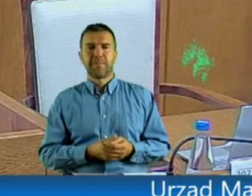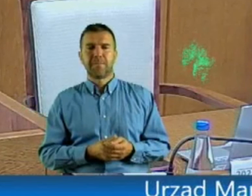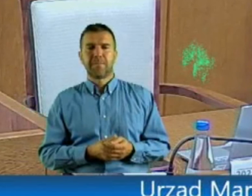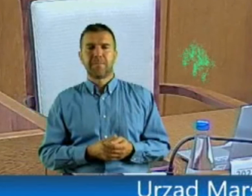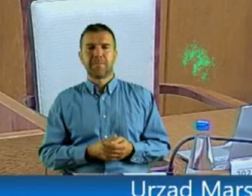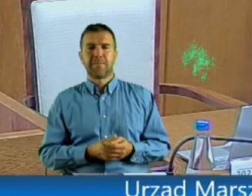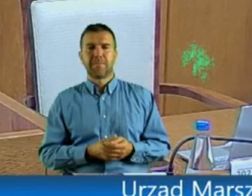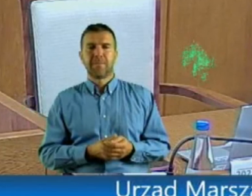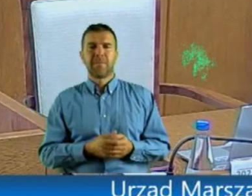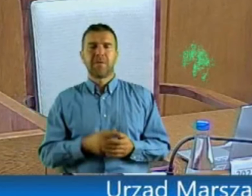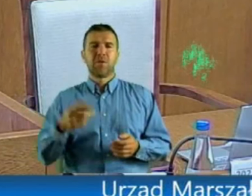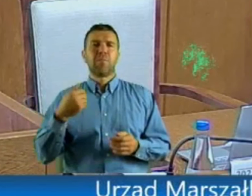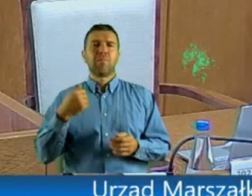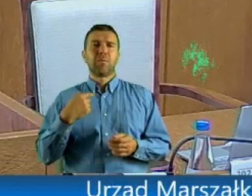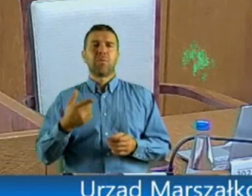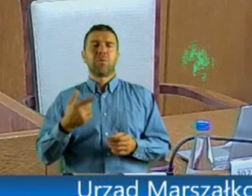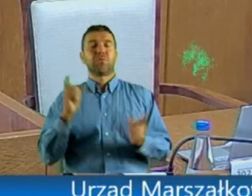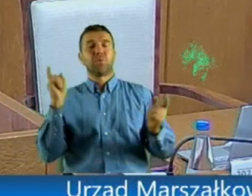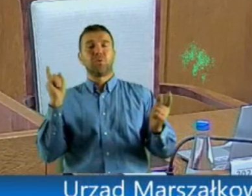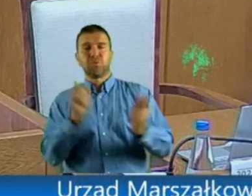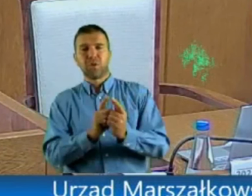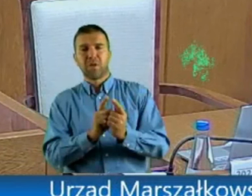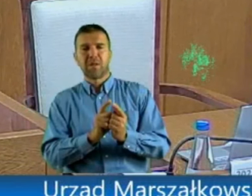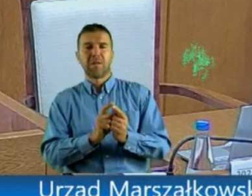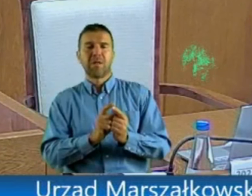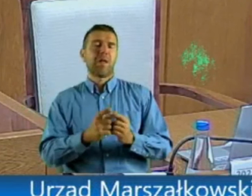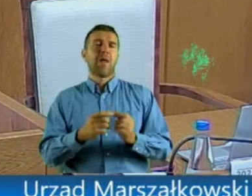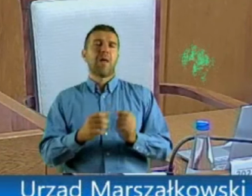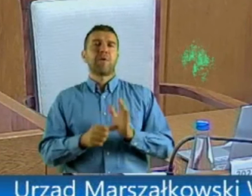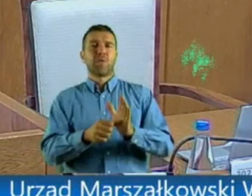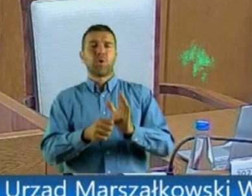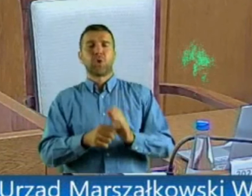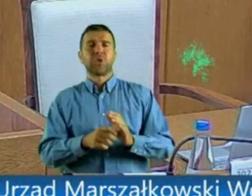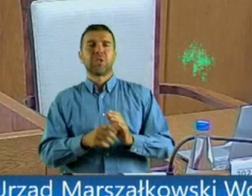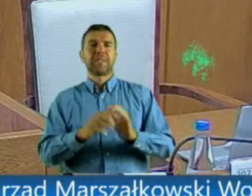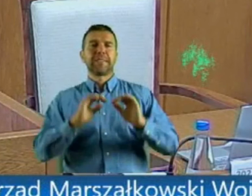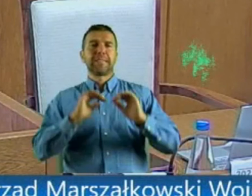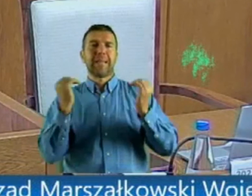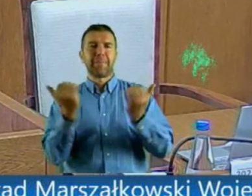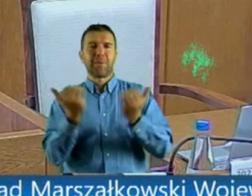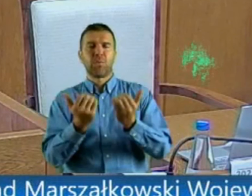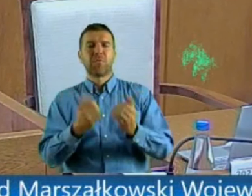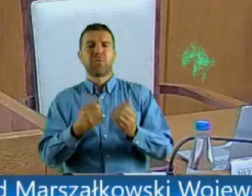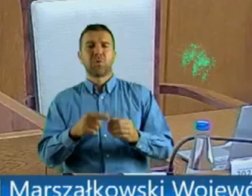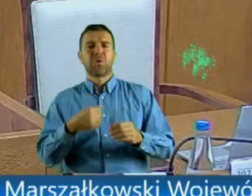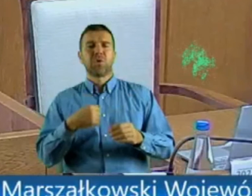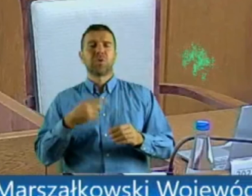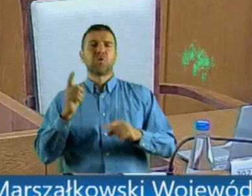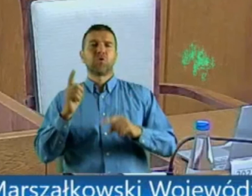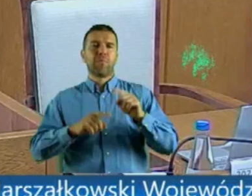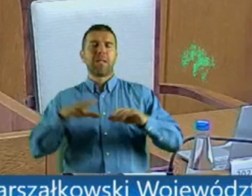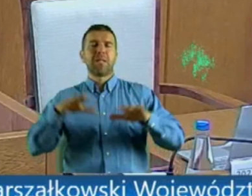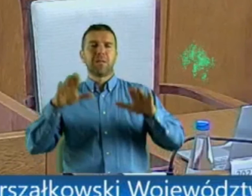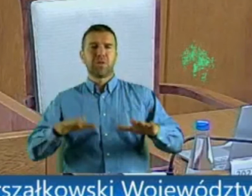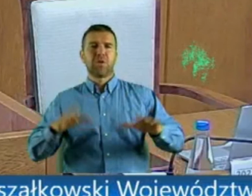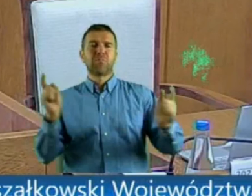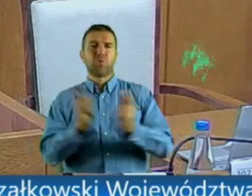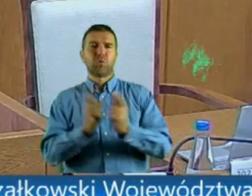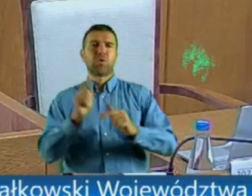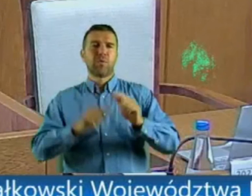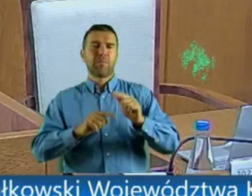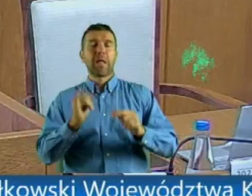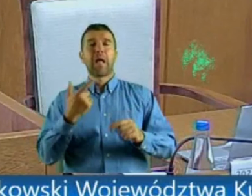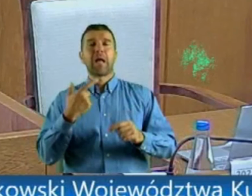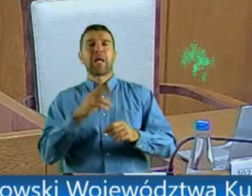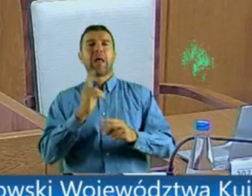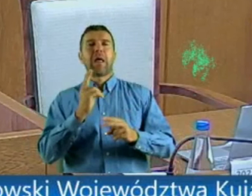zależy, to by był taki konwent przewodniczących sejmików w formule stacjonarnej, jeśli warunki epidemiologiczne na